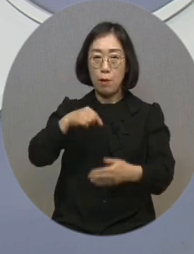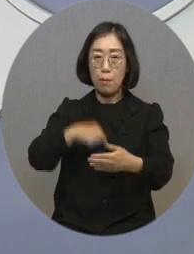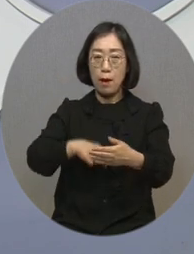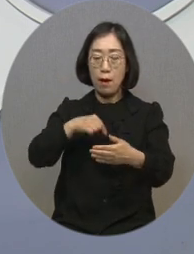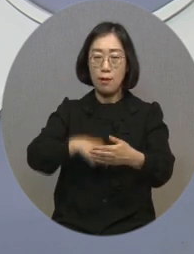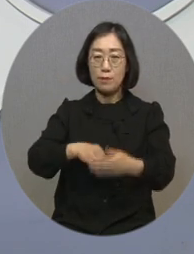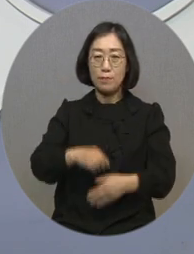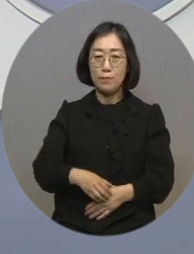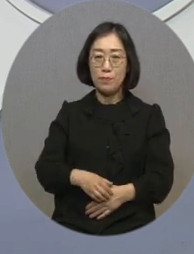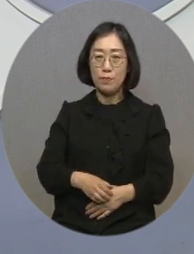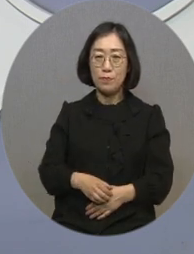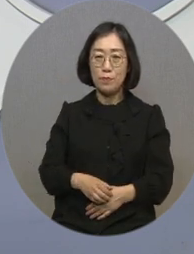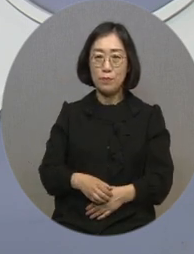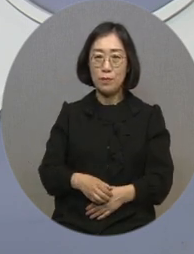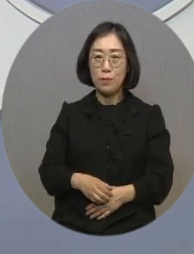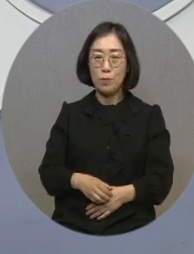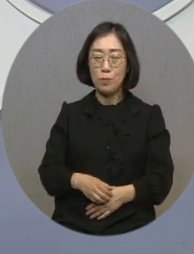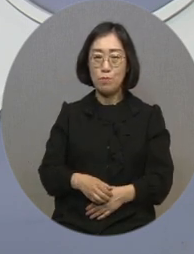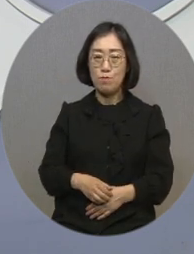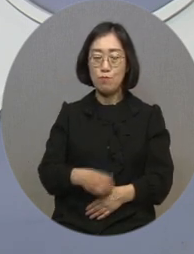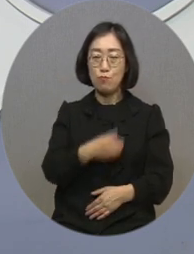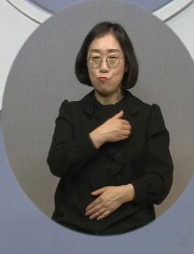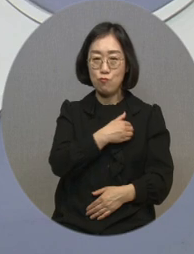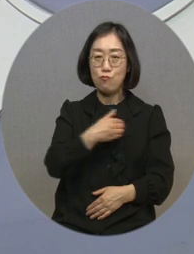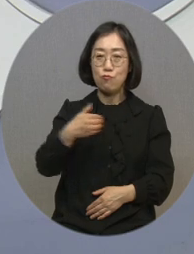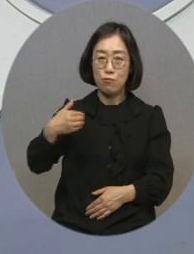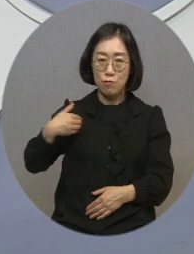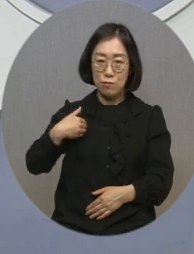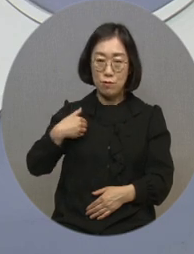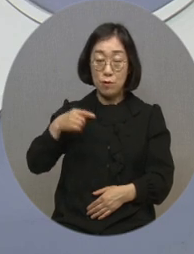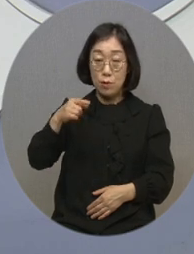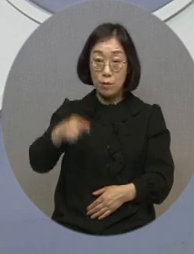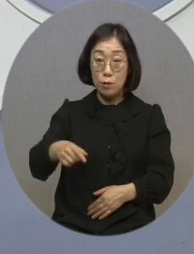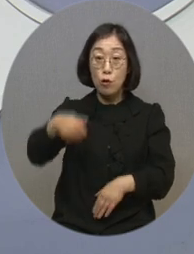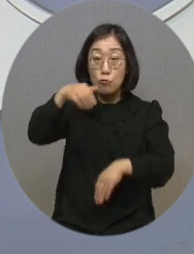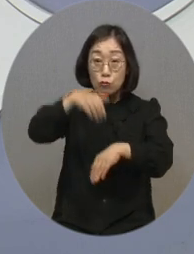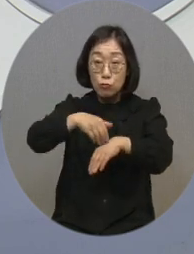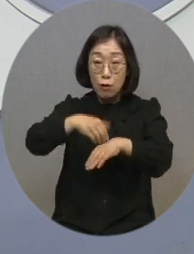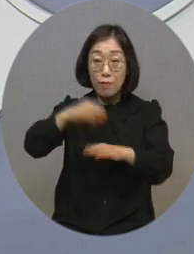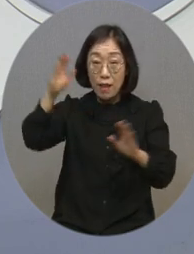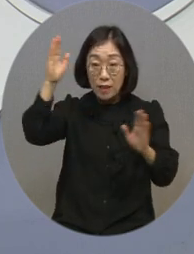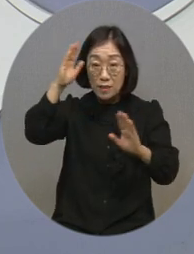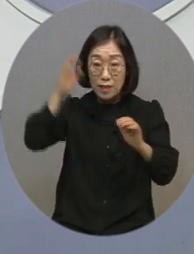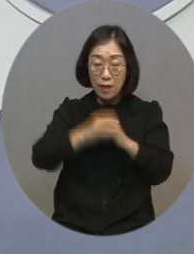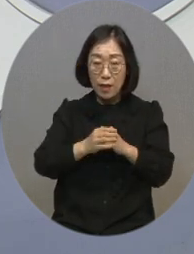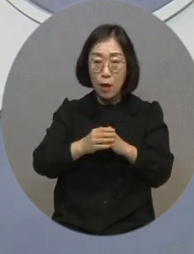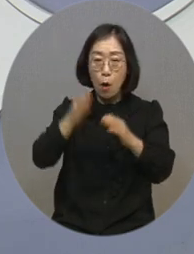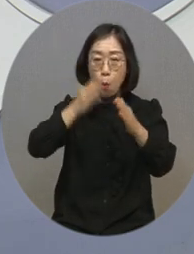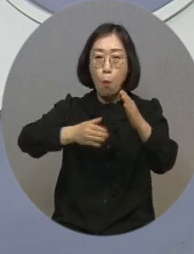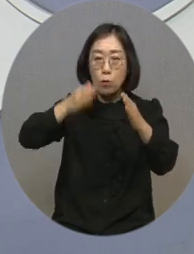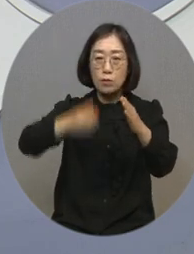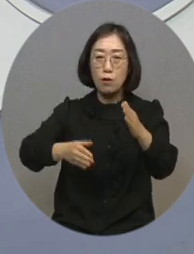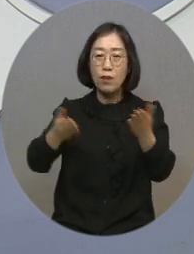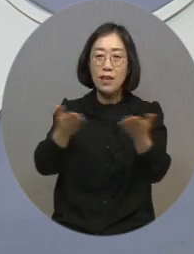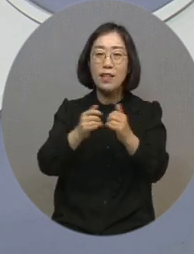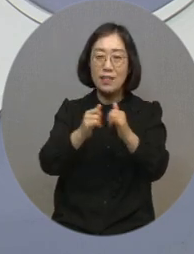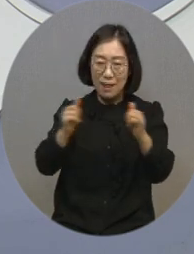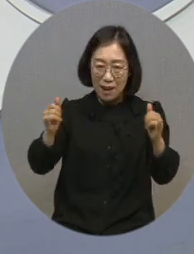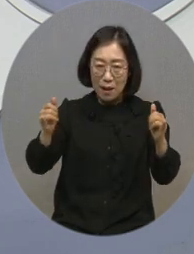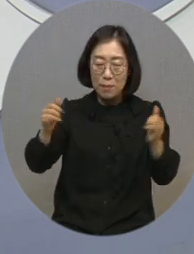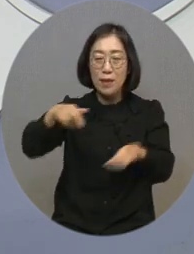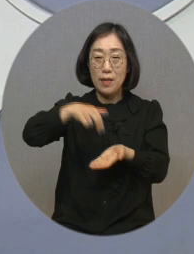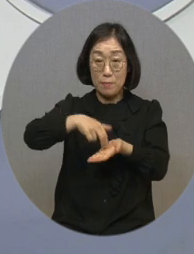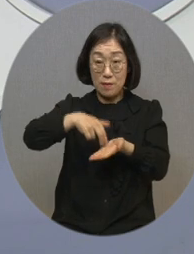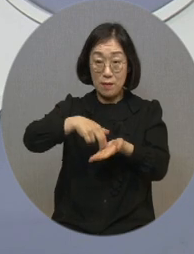이제 그때 연수원생들은 이제 공무원 신분이다 보니까는 아, 제가 이제 그 국가를 위해서 일하는